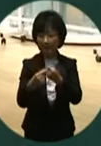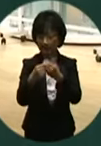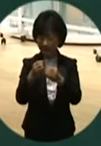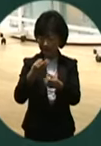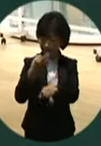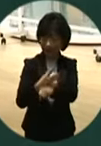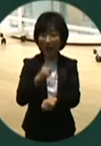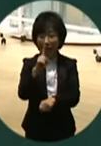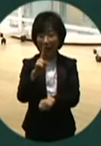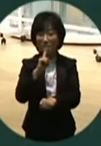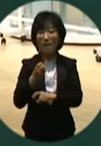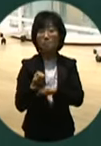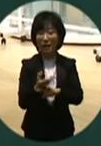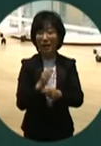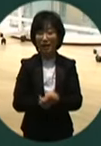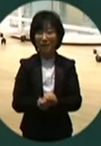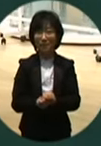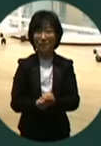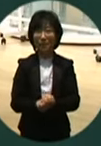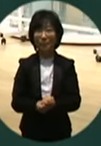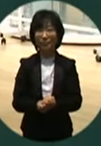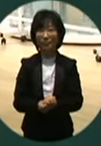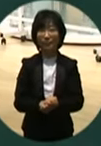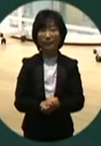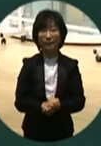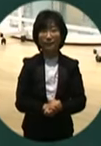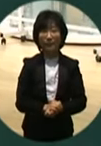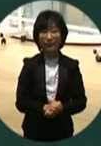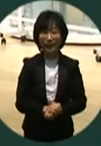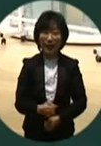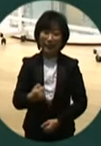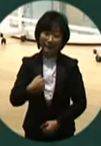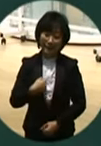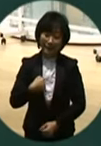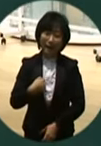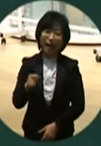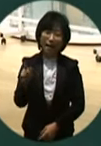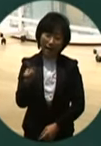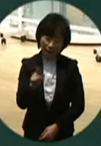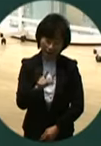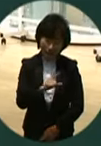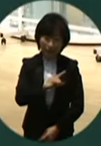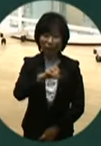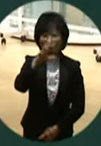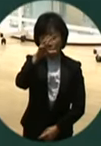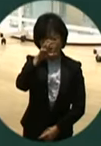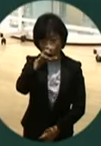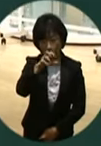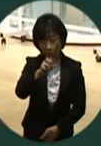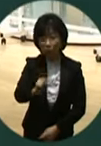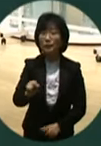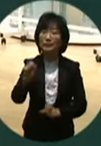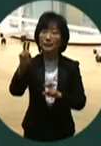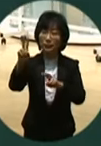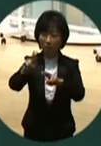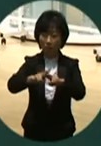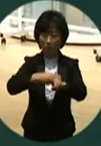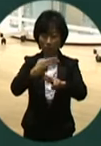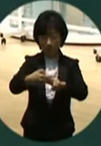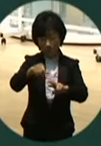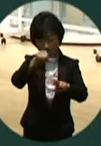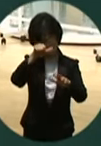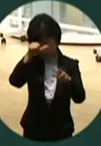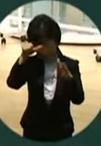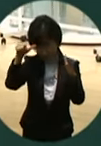thing. 내가 가장 좋은 선물을 평생 동안 드리고 싶다. So I would like to give you